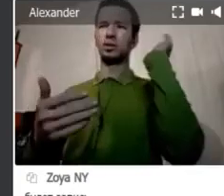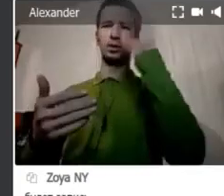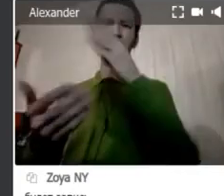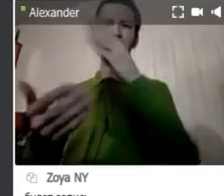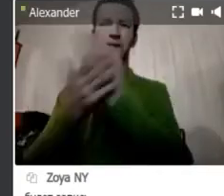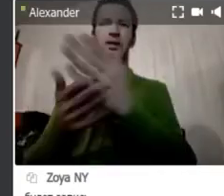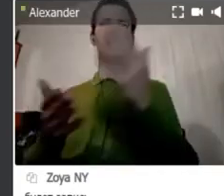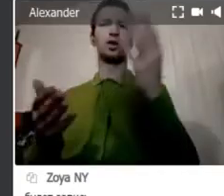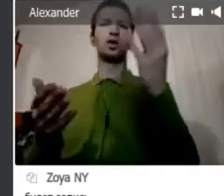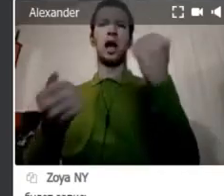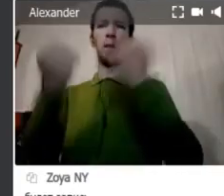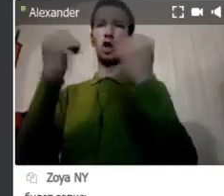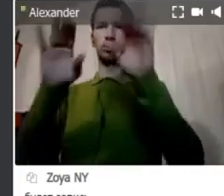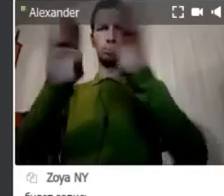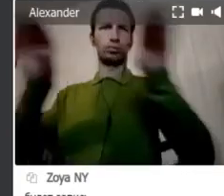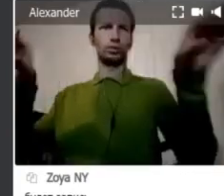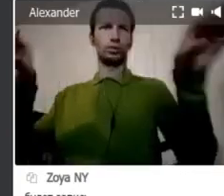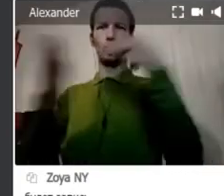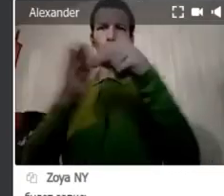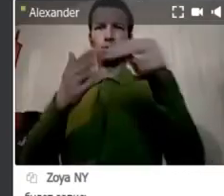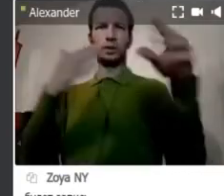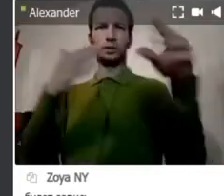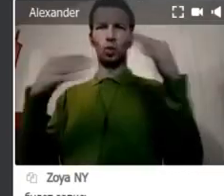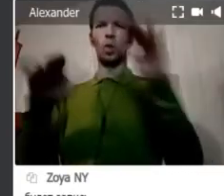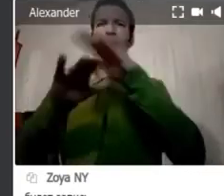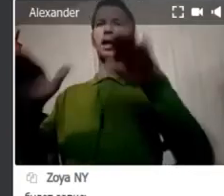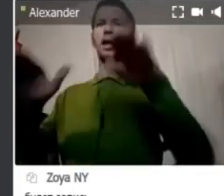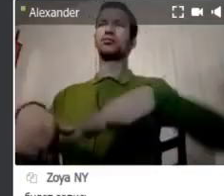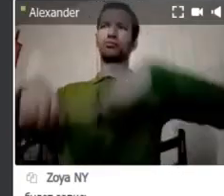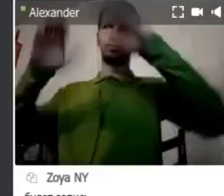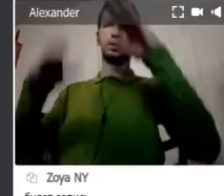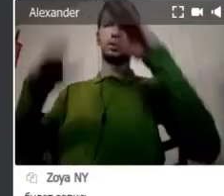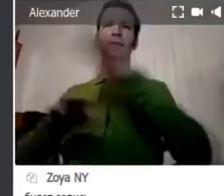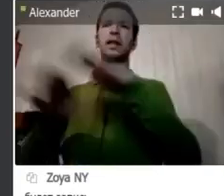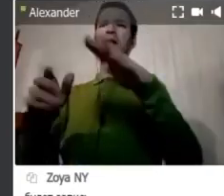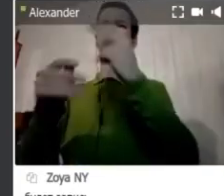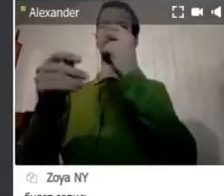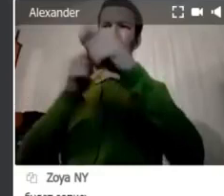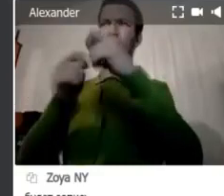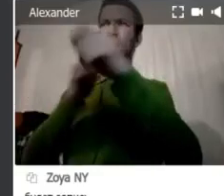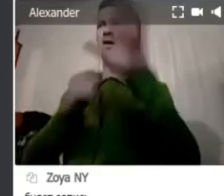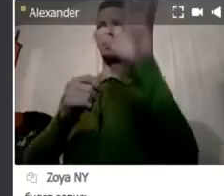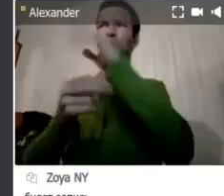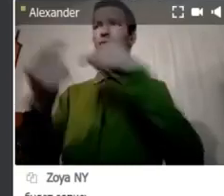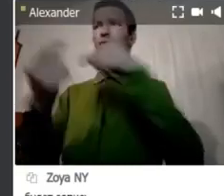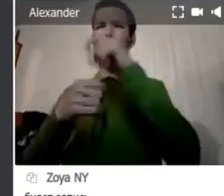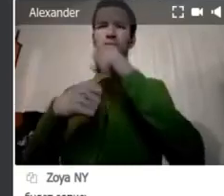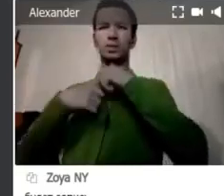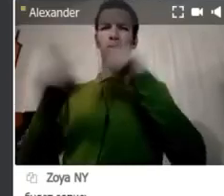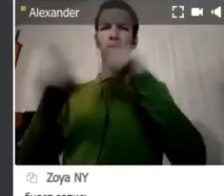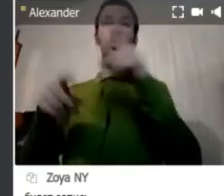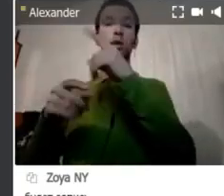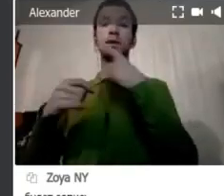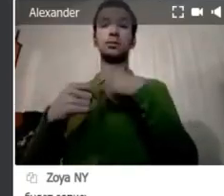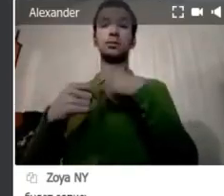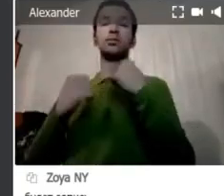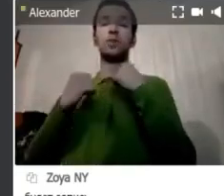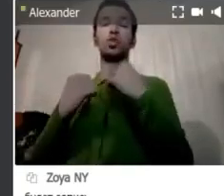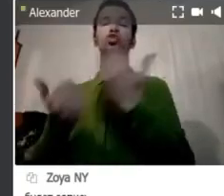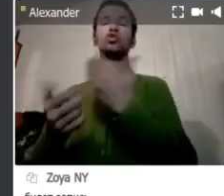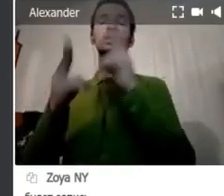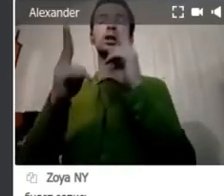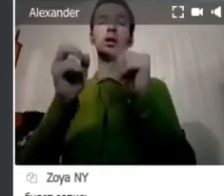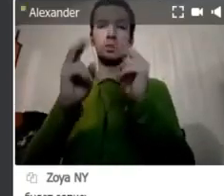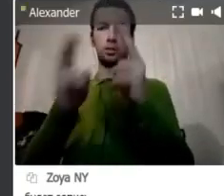инвестиций. Вот этот сектор очень интересный. В этом секторе всего лишь 1% населения всего